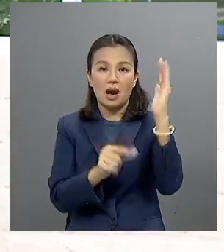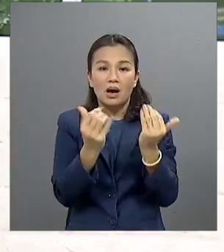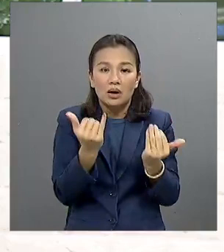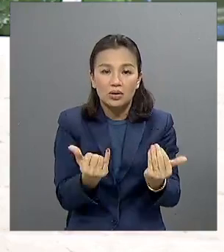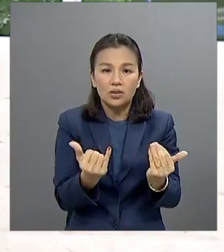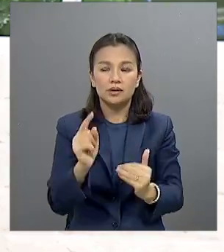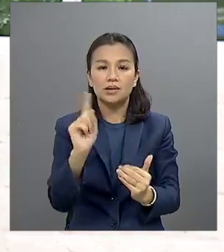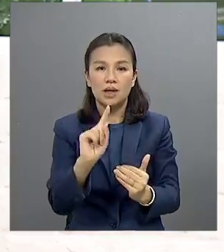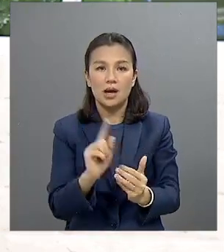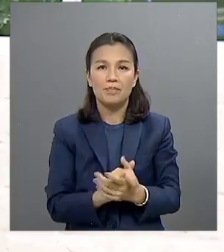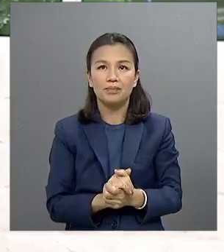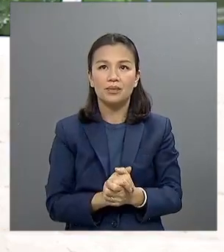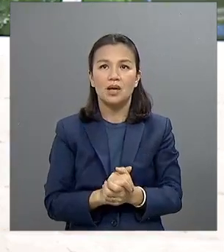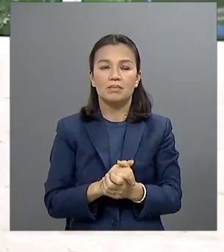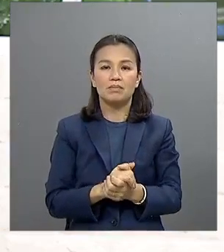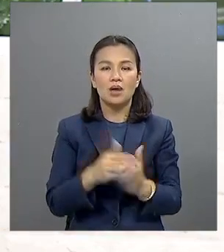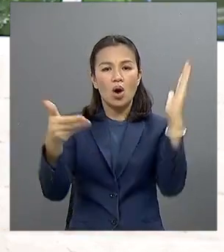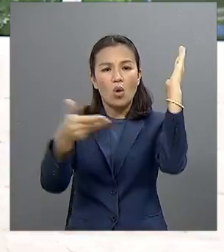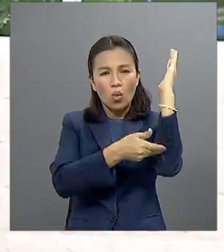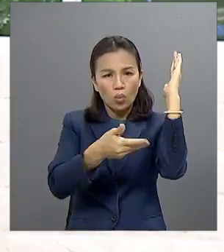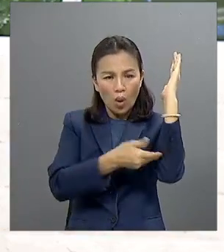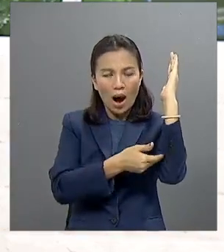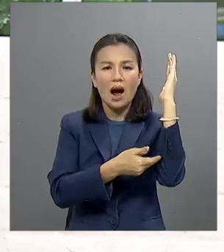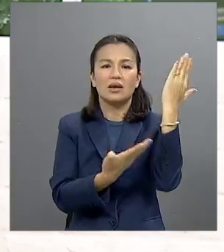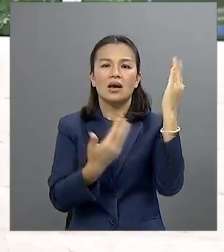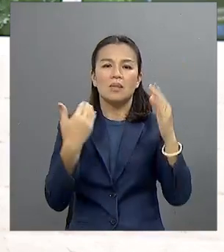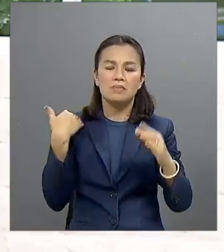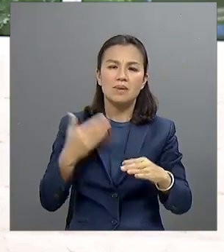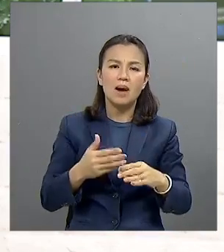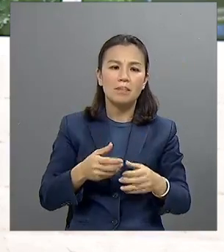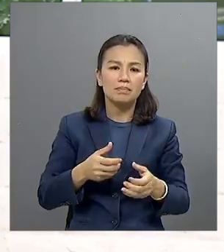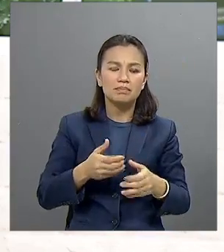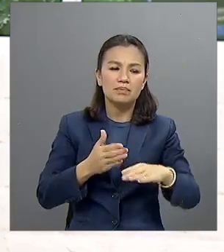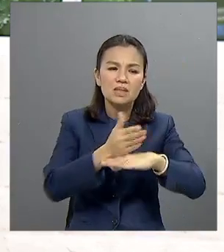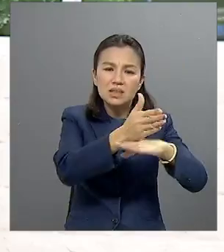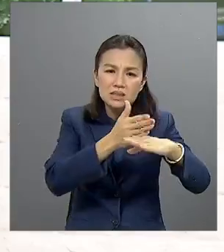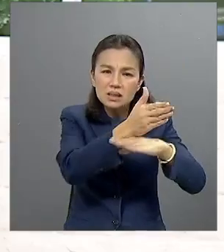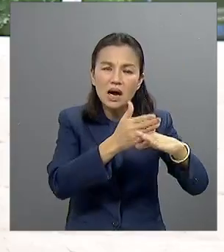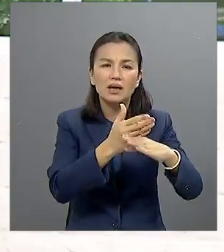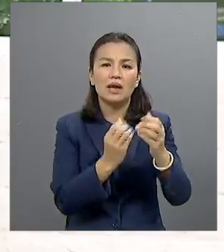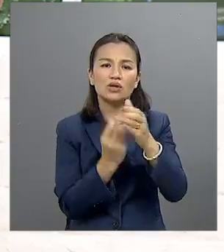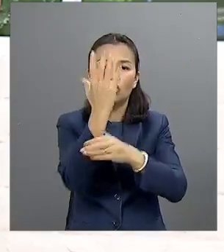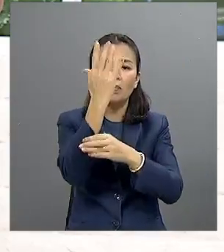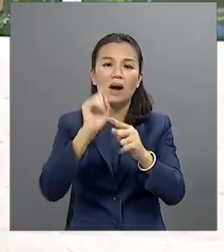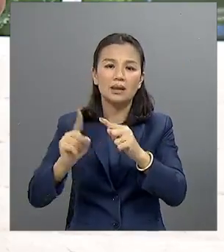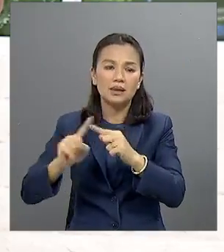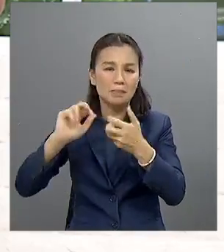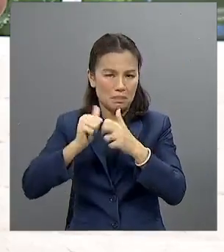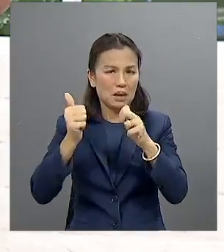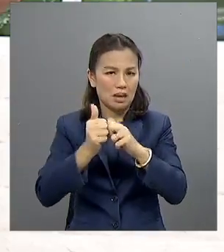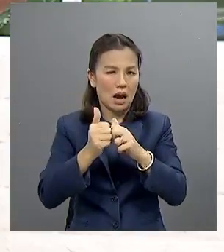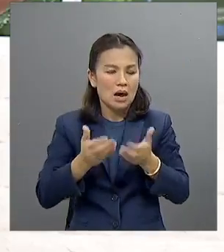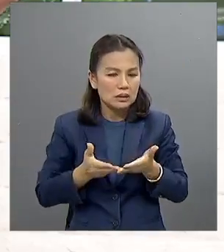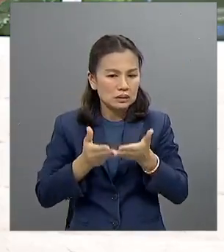เอาขวานเอาเลื่อยไปตัดต้นไม้ที่มันโค่นลงมาทำให้น้ำเนี่ยมันกัดเซาะเนี่ยนะคะแล้วก็มีปัญหาต่อการเดินเรือ